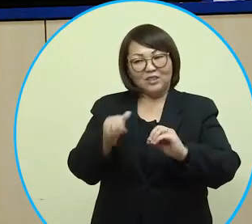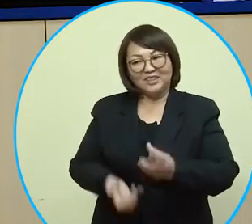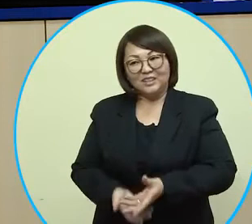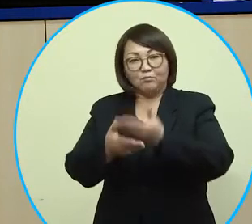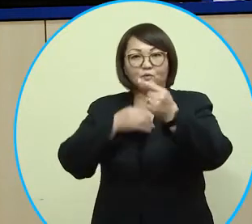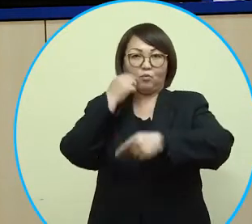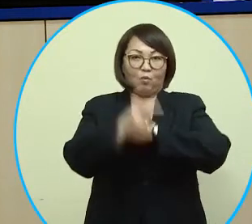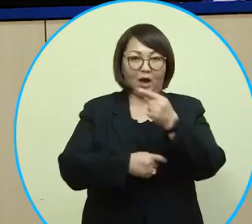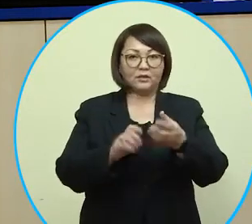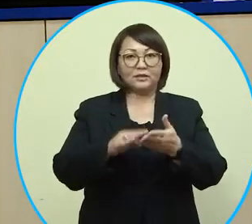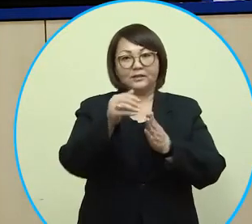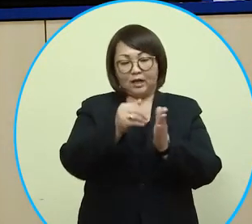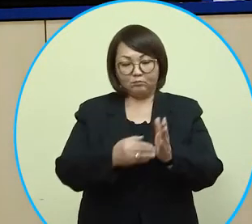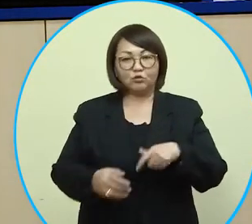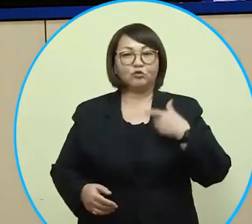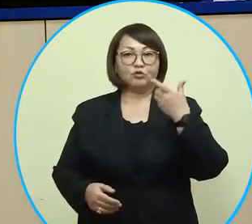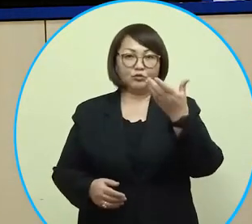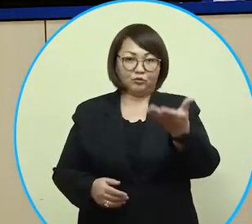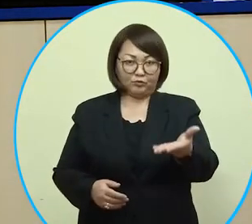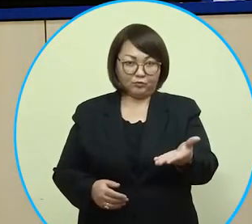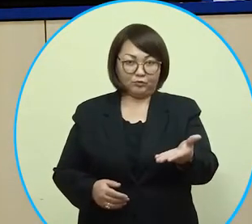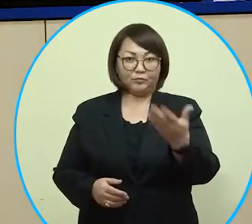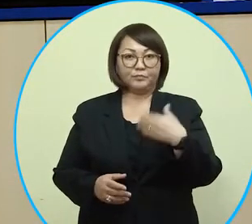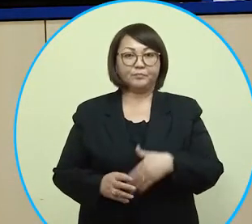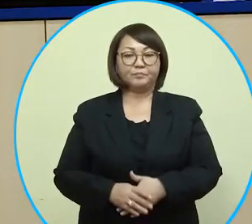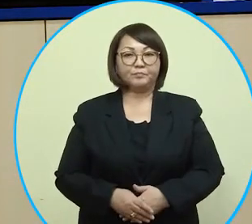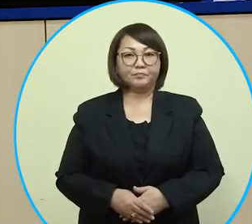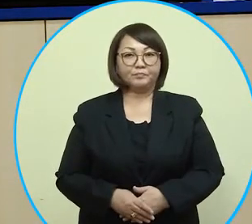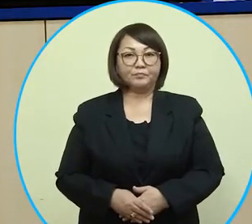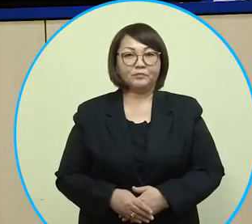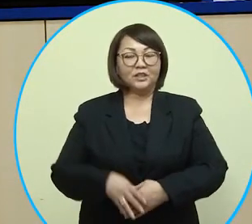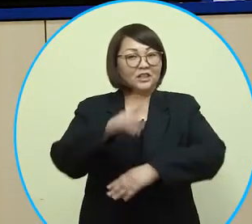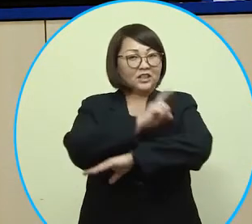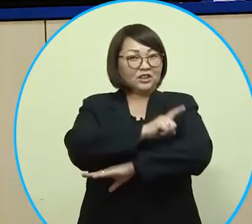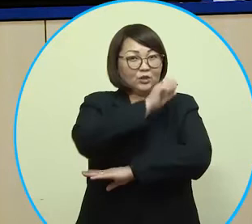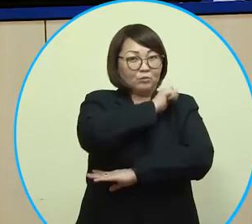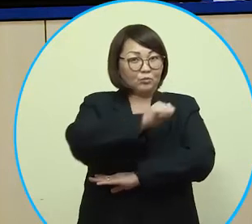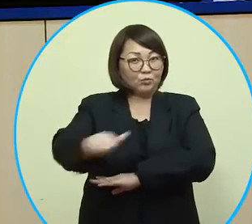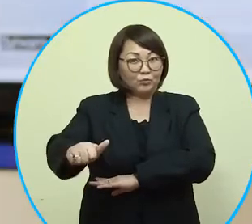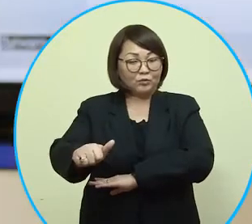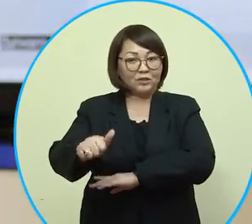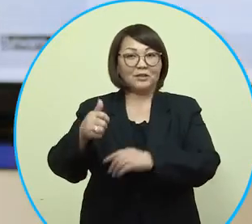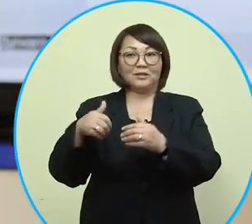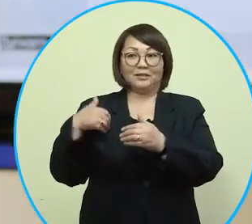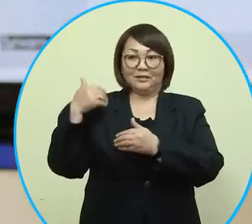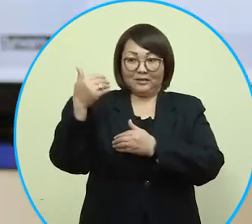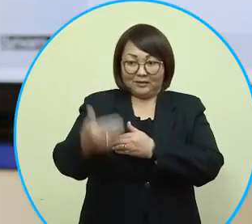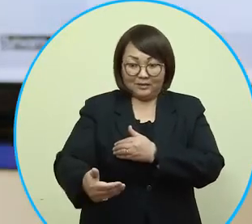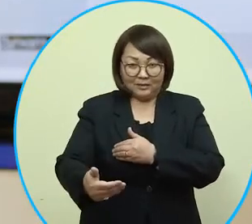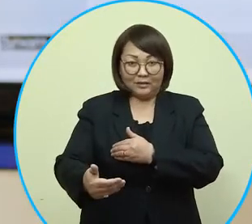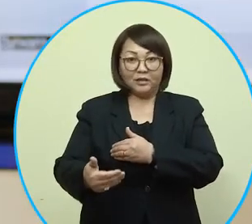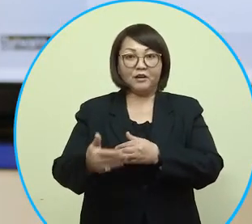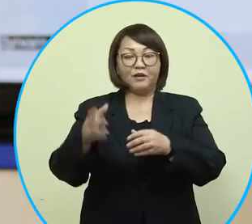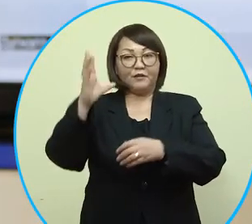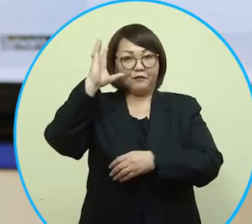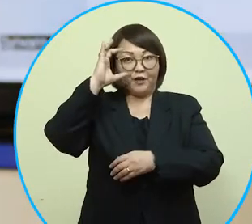ажилгааагын дэмжих талааар та бүхін мүн суроохш жоохшрэн хэшчээлээс үзэж таалцан. Зайангээд хэшчээл болохоғныя дараагаар,